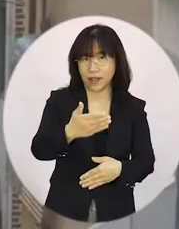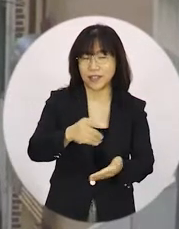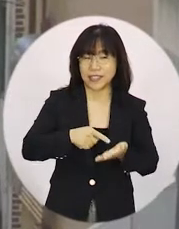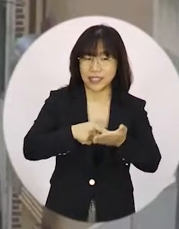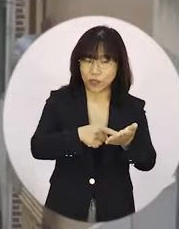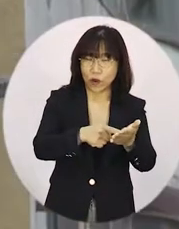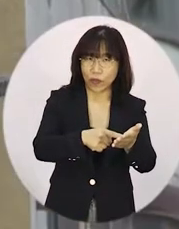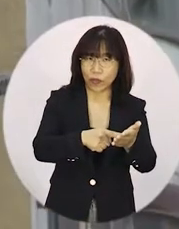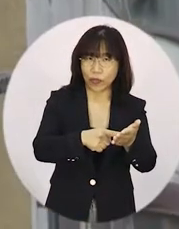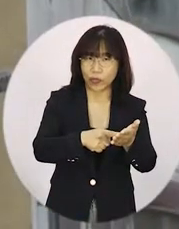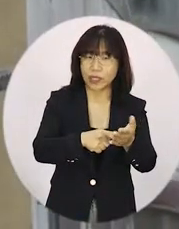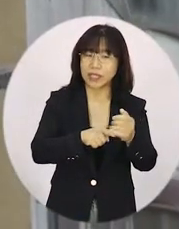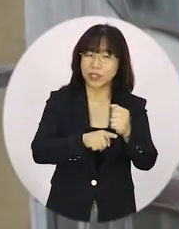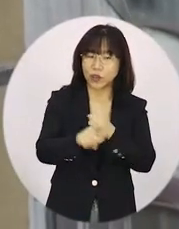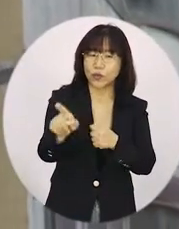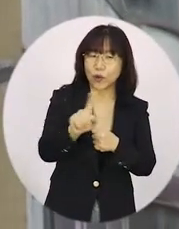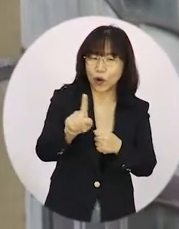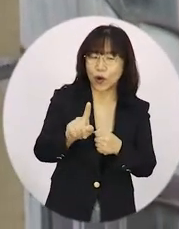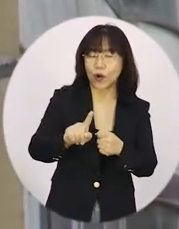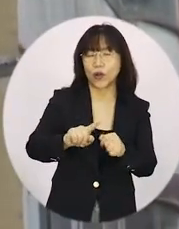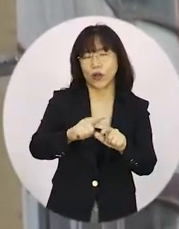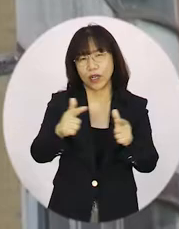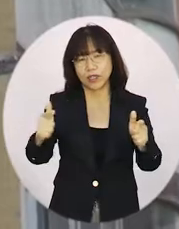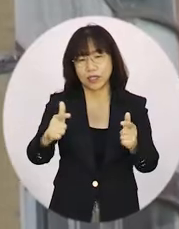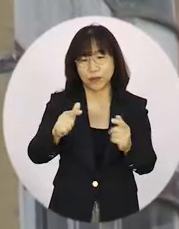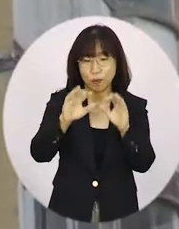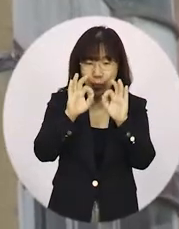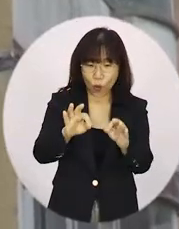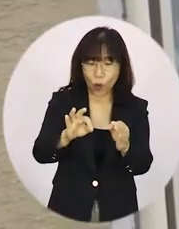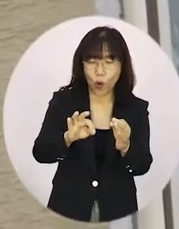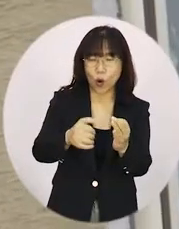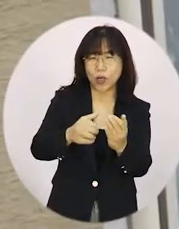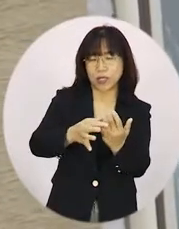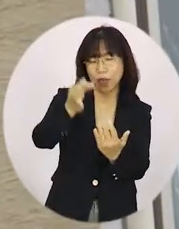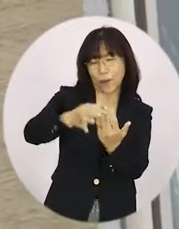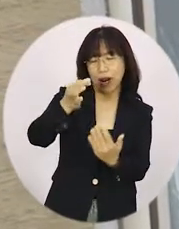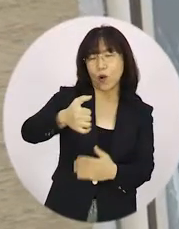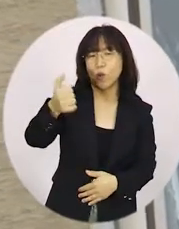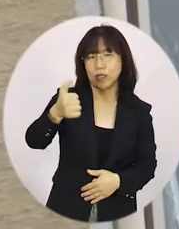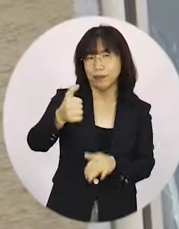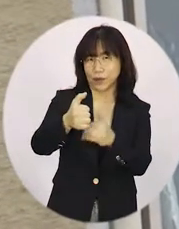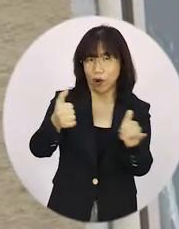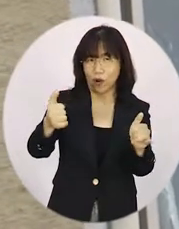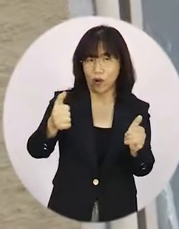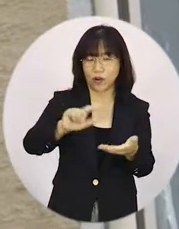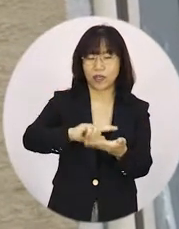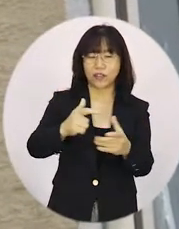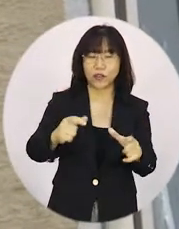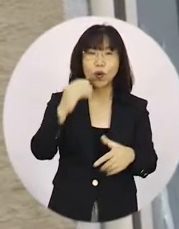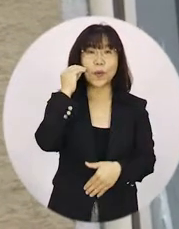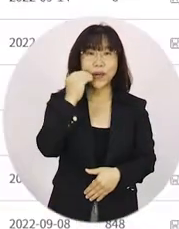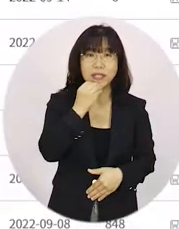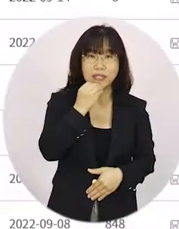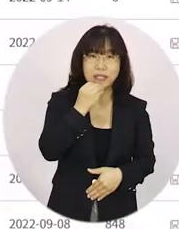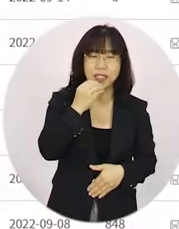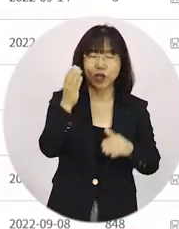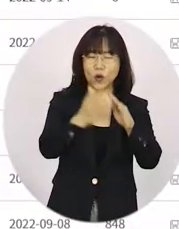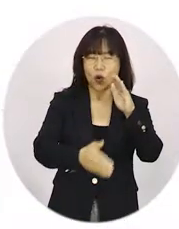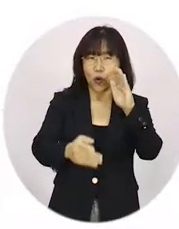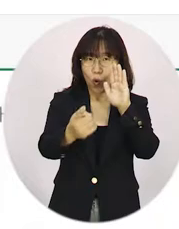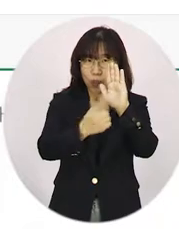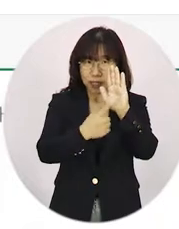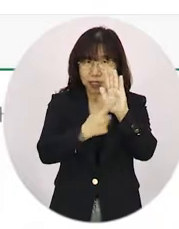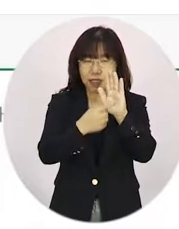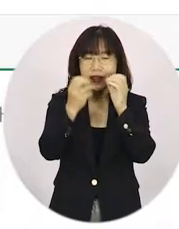사업 관련성 등을 종합적으로 고려해 50명을 선발할 예정입니다. 신청은 강서구청 홈페이지